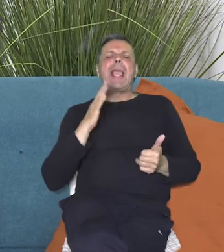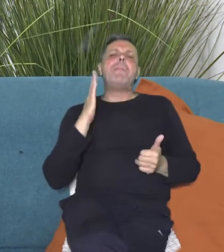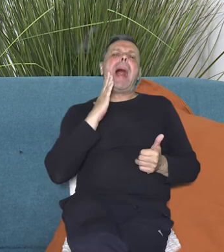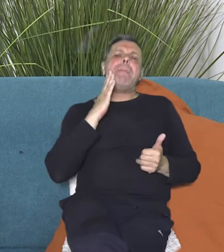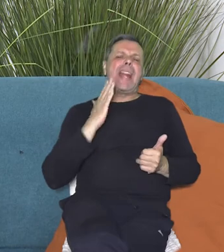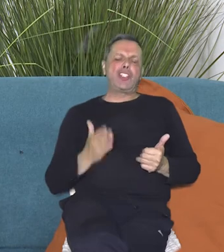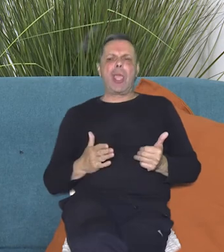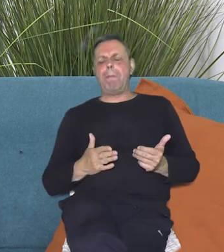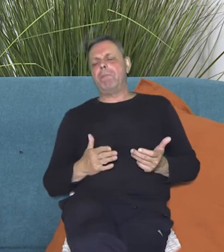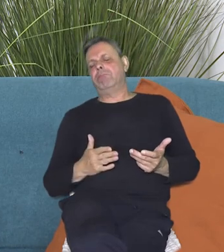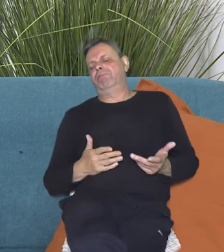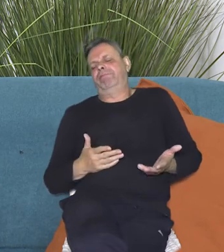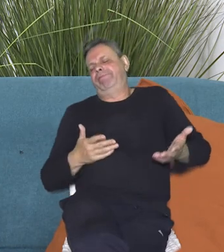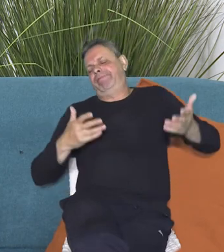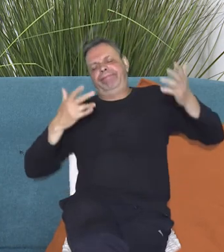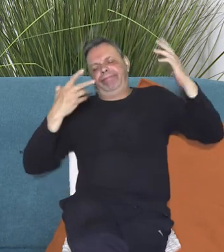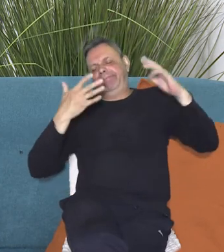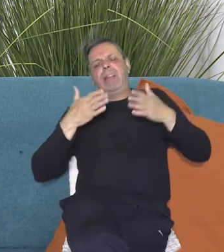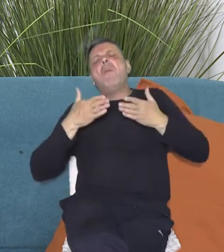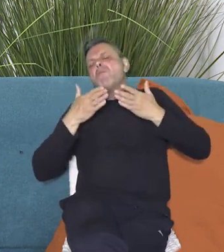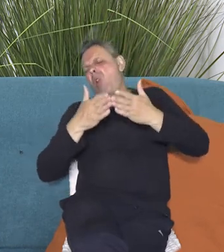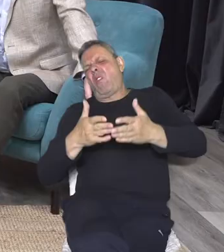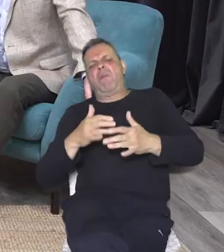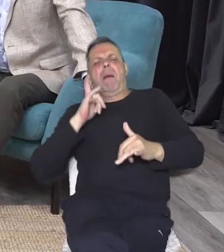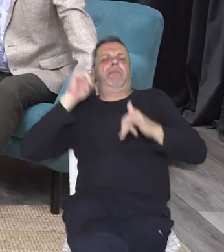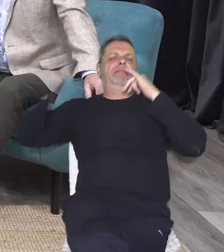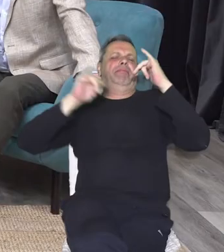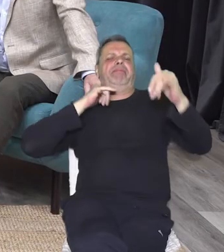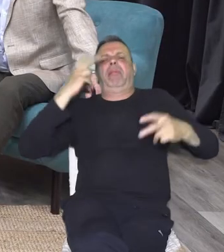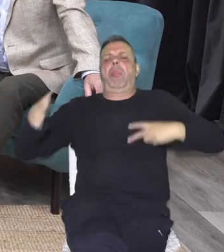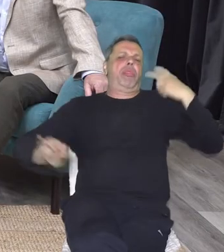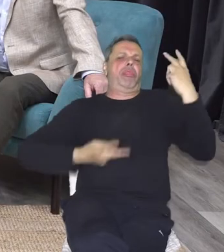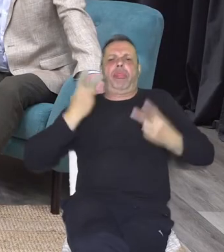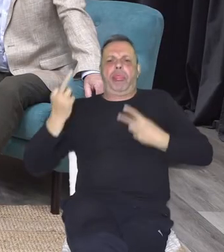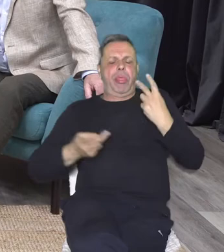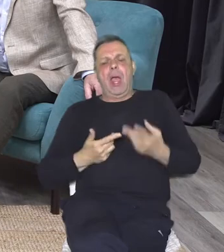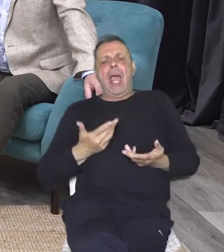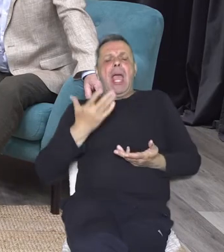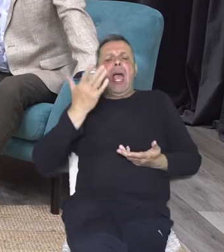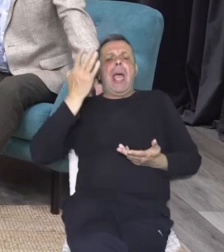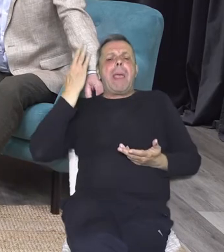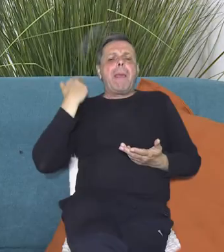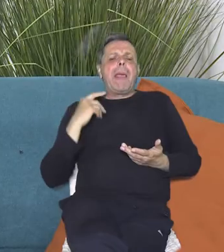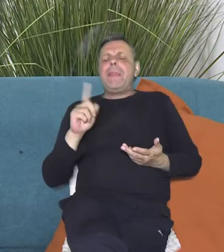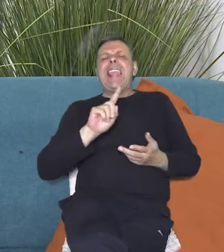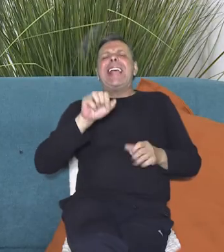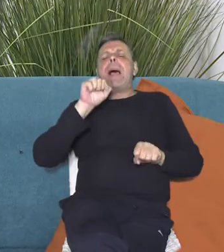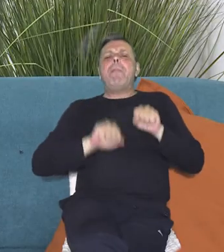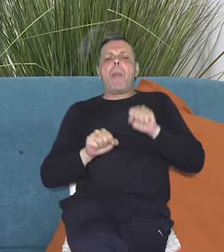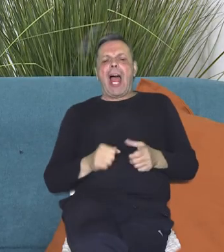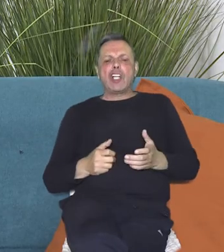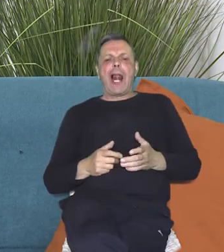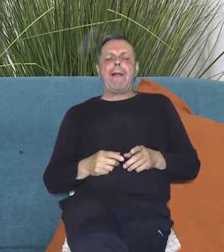s nekim američkim skorojevićima po nekim jahtama, pa je to bilo po svim tabloidima i tako dalje. I bila je, naprosto se